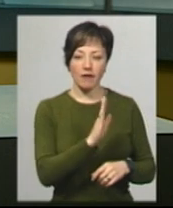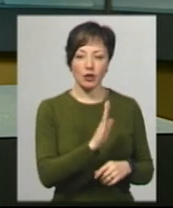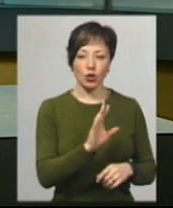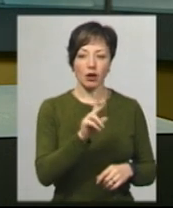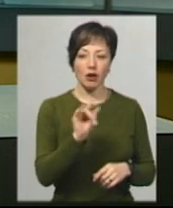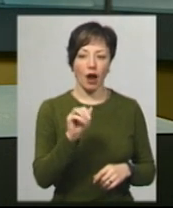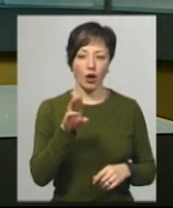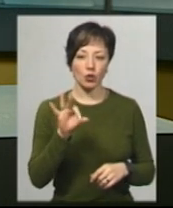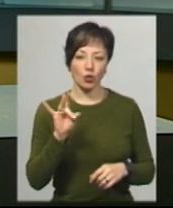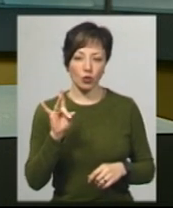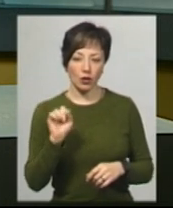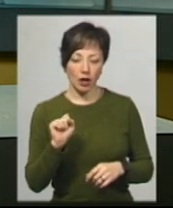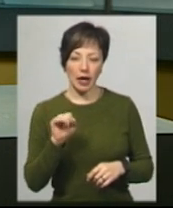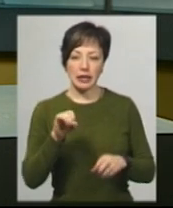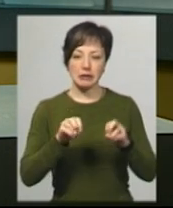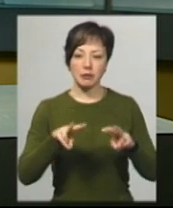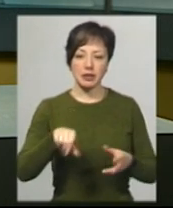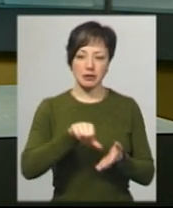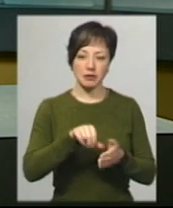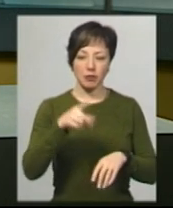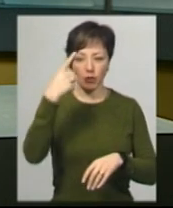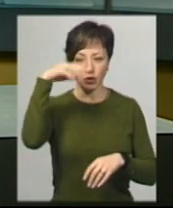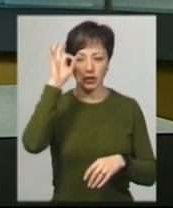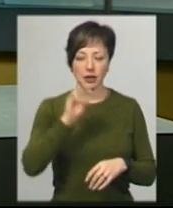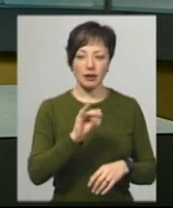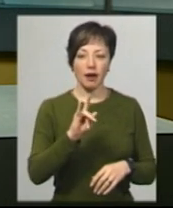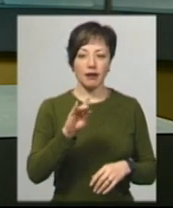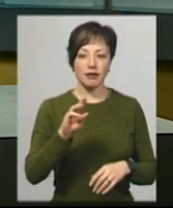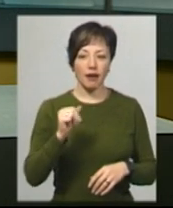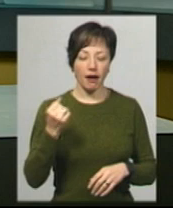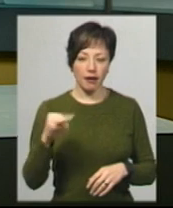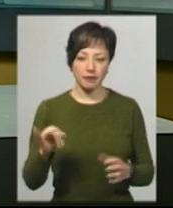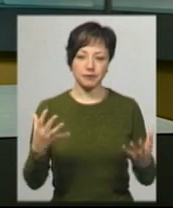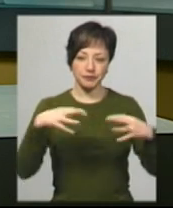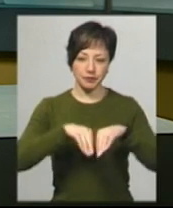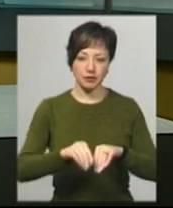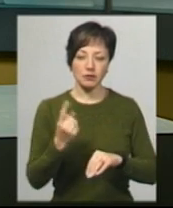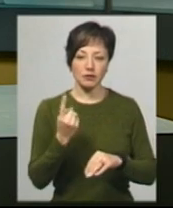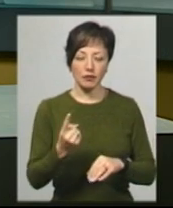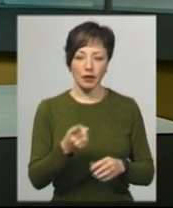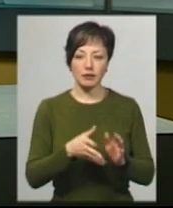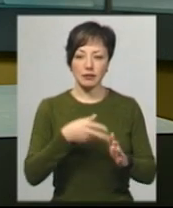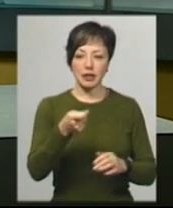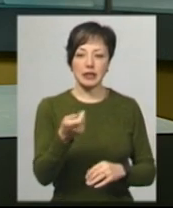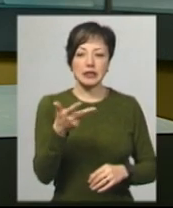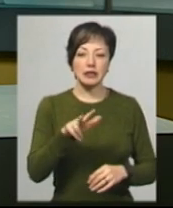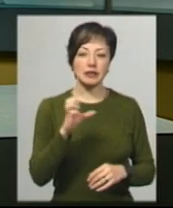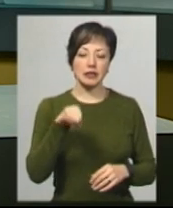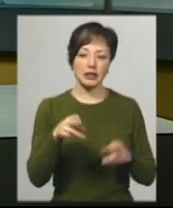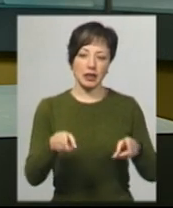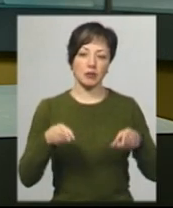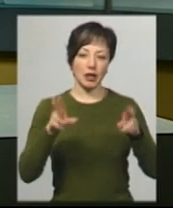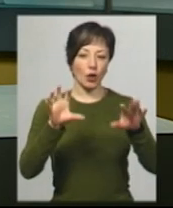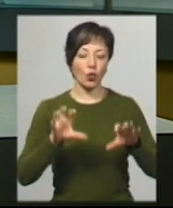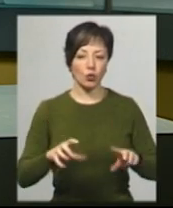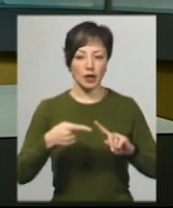Віктора Крайтера та альфівця Віталія Тарадая об'єднали в одну. Колишньому керівнику відомства інкримінують одразу три статті Кримінального кодексу